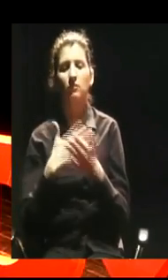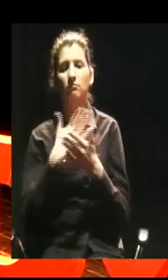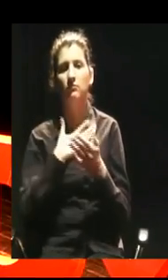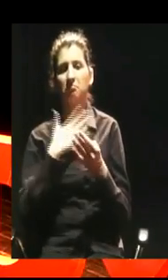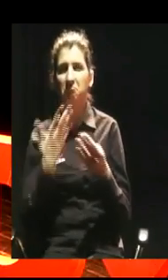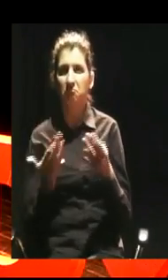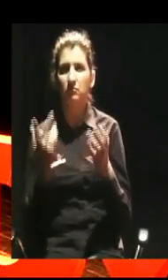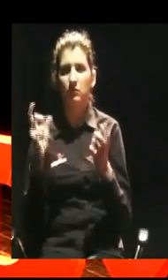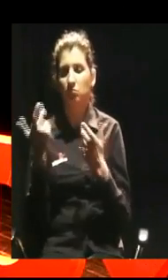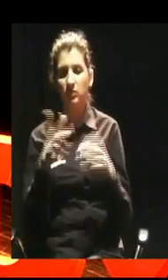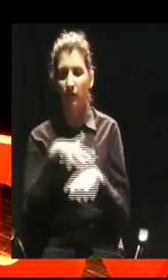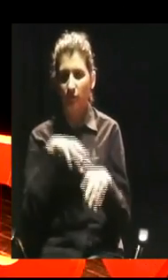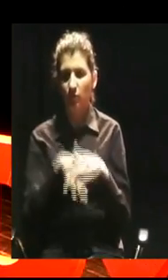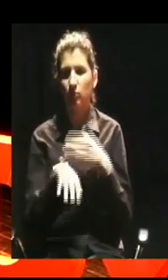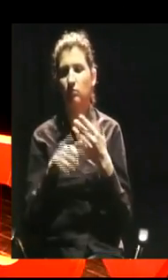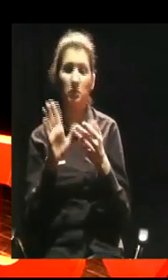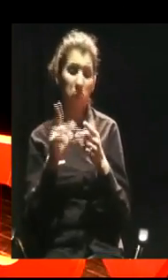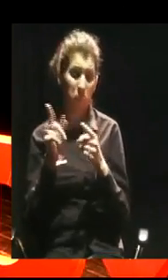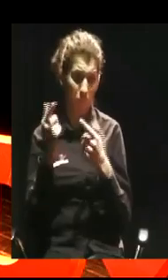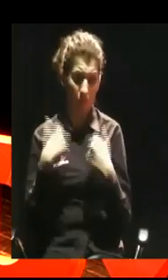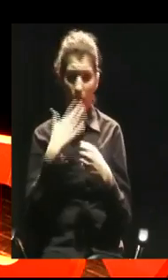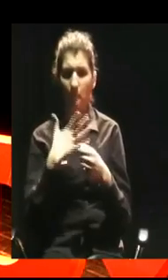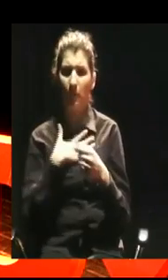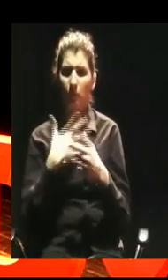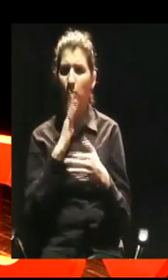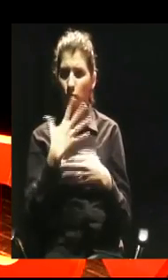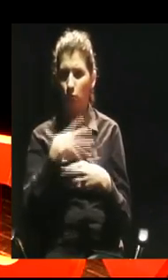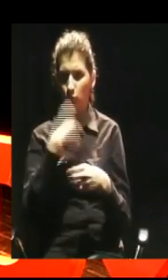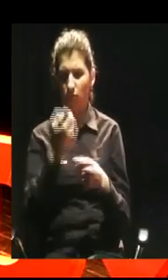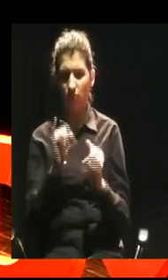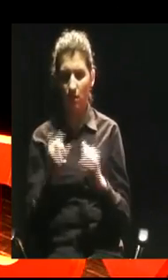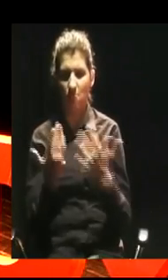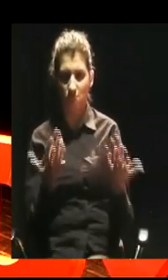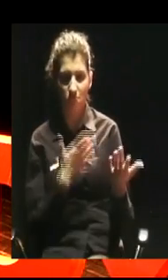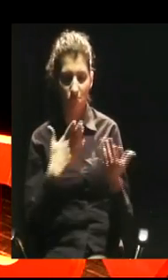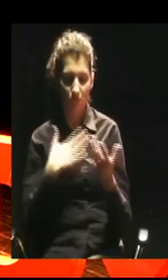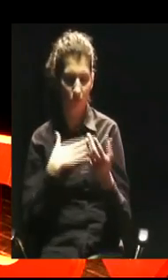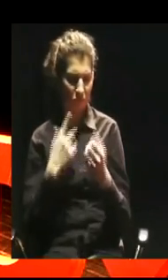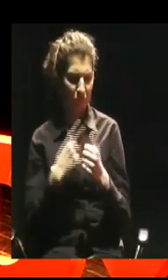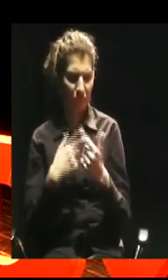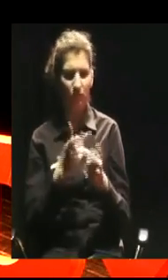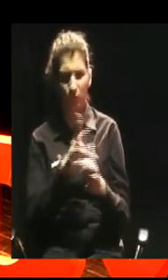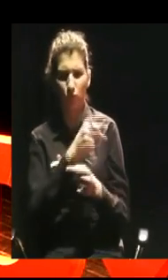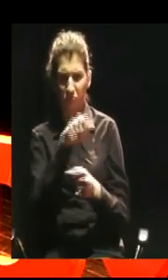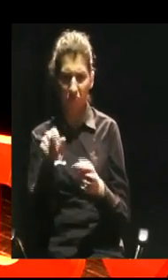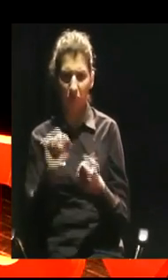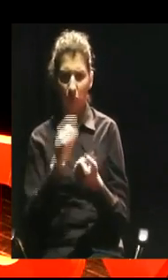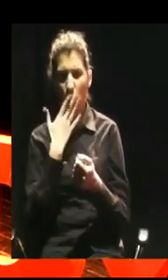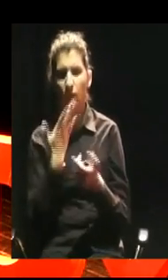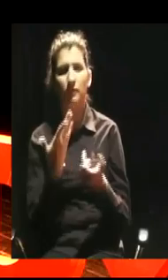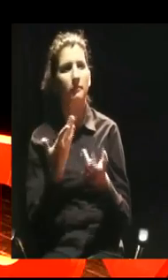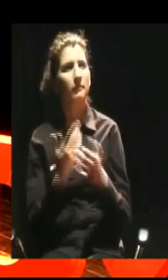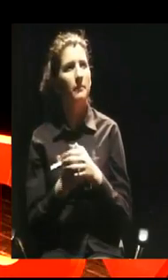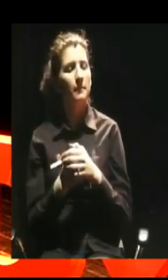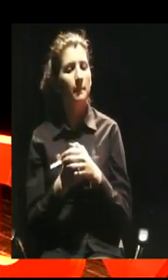Mam zawód. Niektórzy mówią nawet: mam duszę. Tak? Pytanie jest